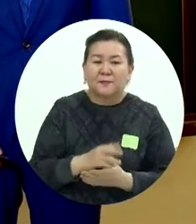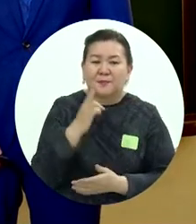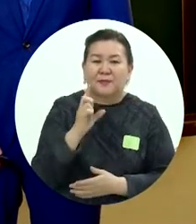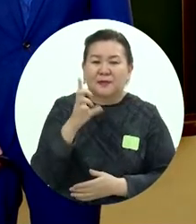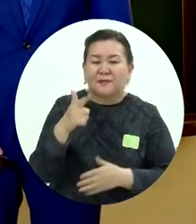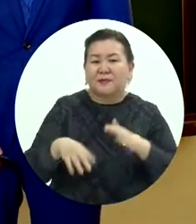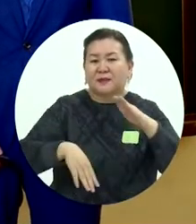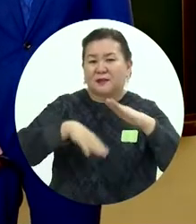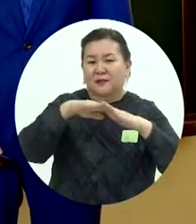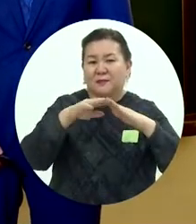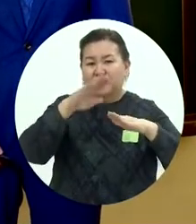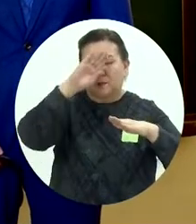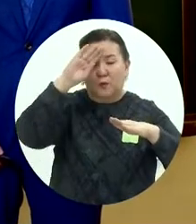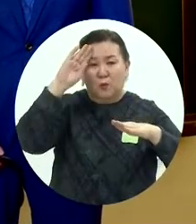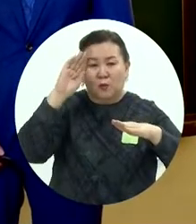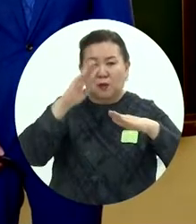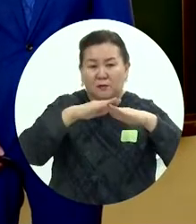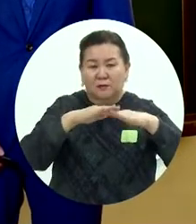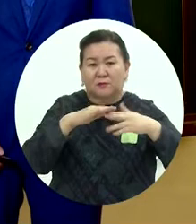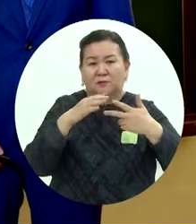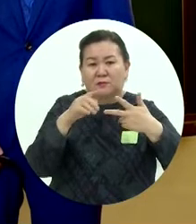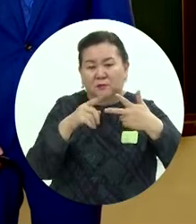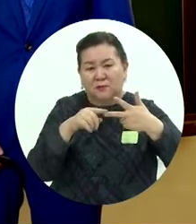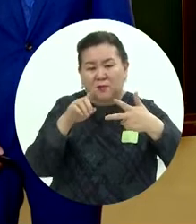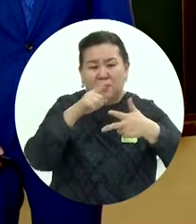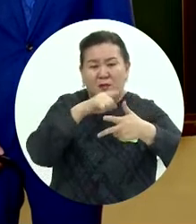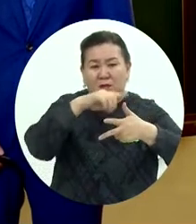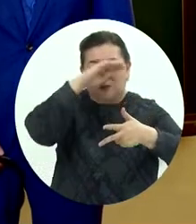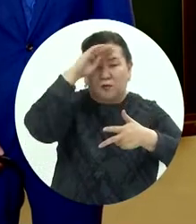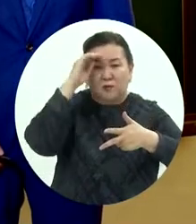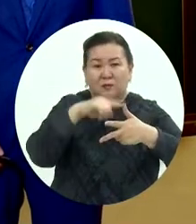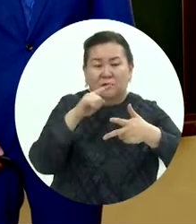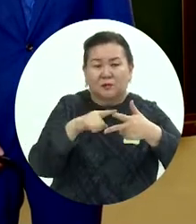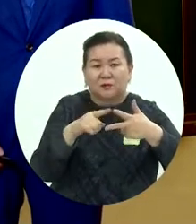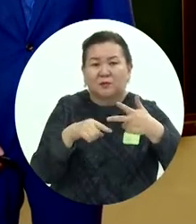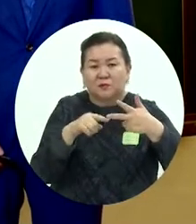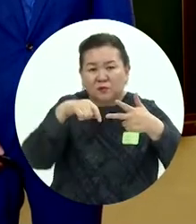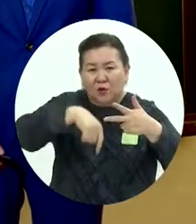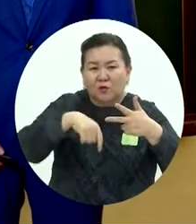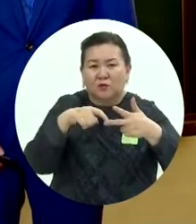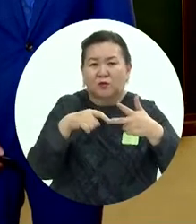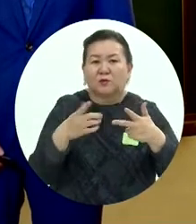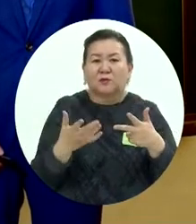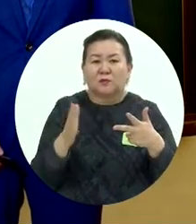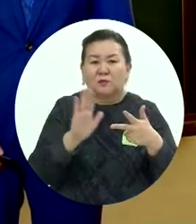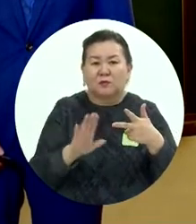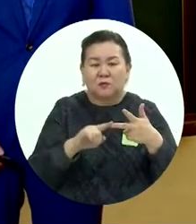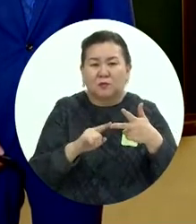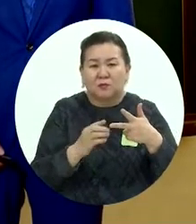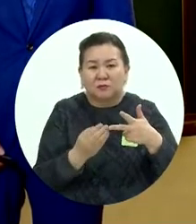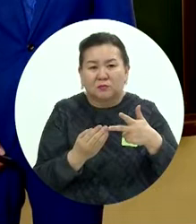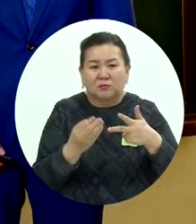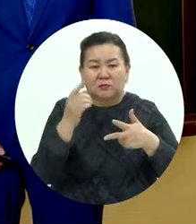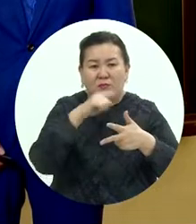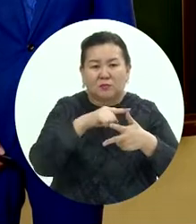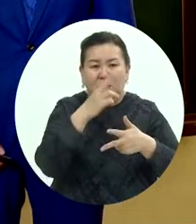цэвдэг төрлийн дээд үе дулаан үйлдэлд гисдэг бол доод үе мөнхийн хөлтөө байдаг. За энэ мөнх хөлтөө байх хэсгийн дээд хөлийг